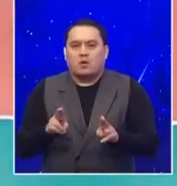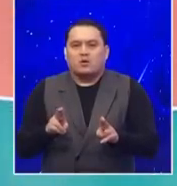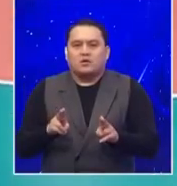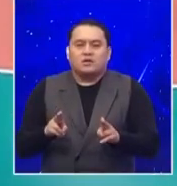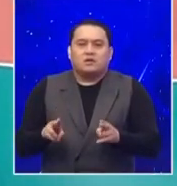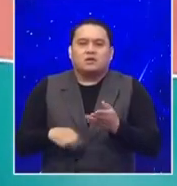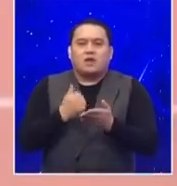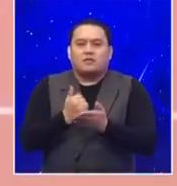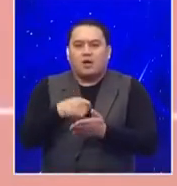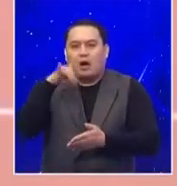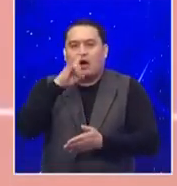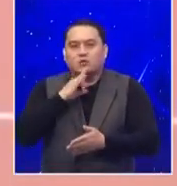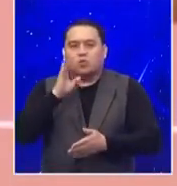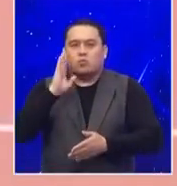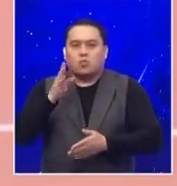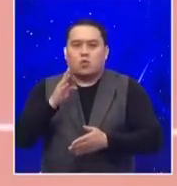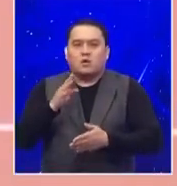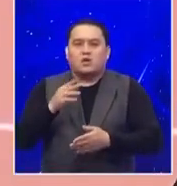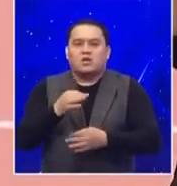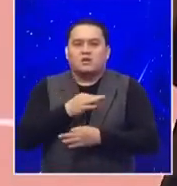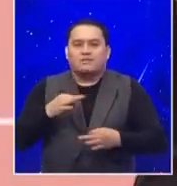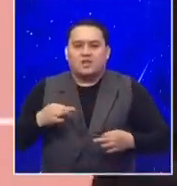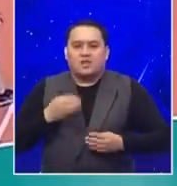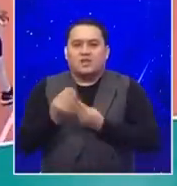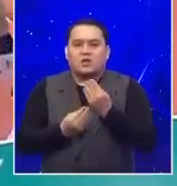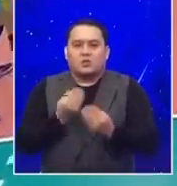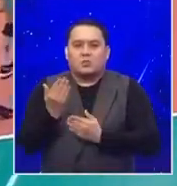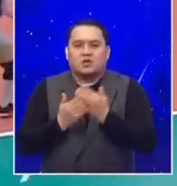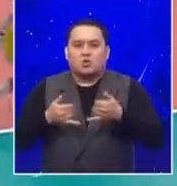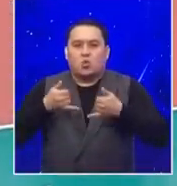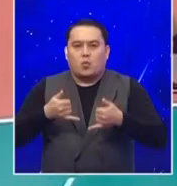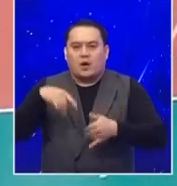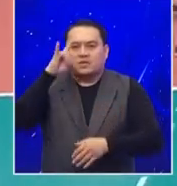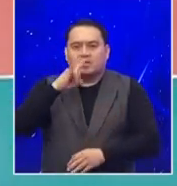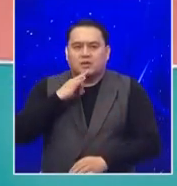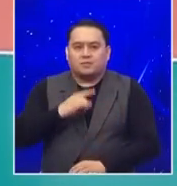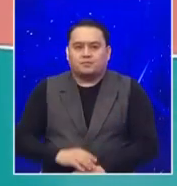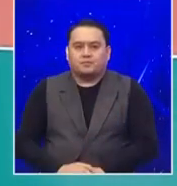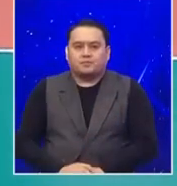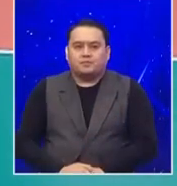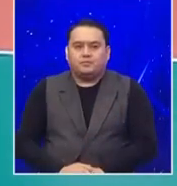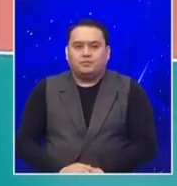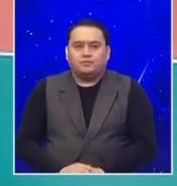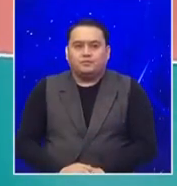основного чемпионата в Казахстане стартует плей-офф игры за самый престижный суперкубок Казахстана.